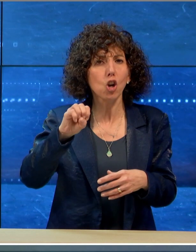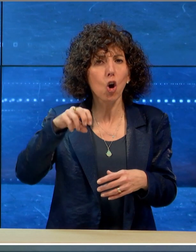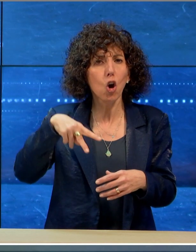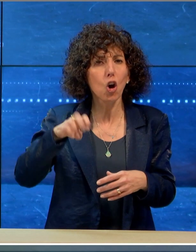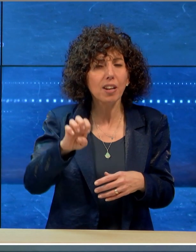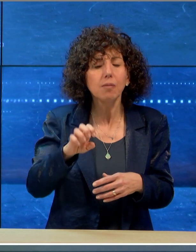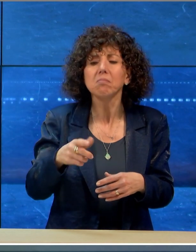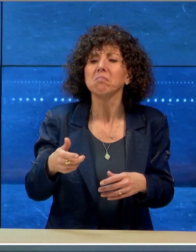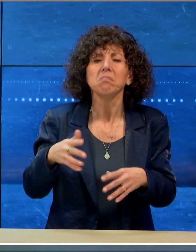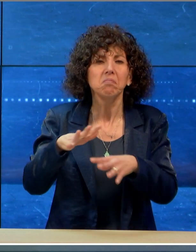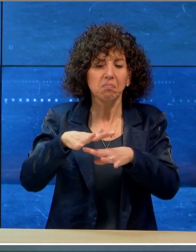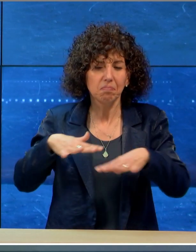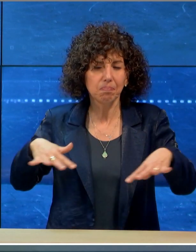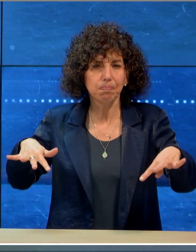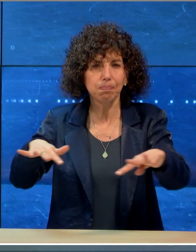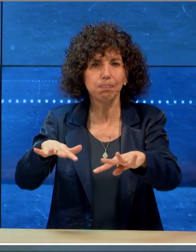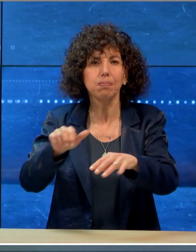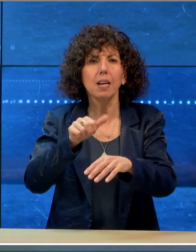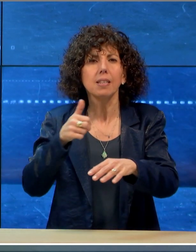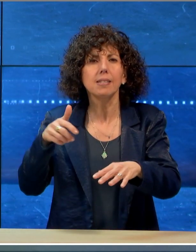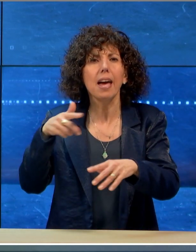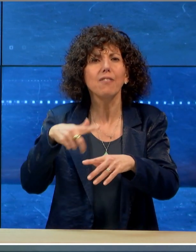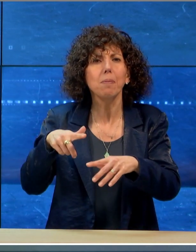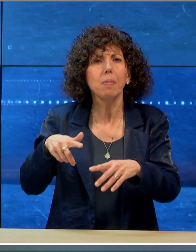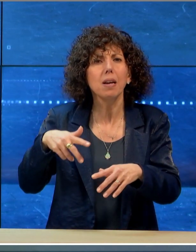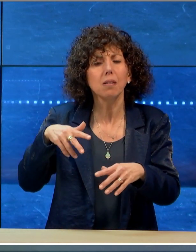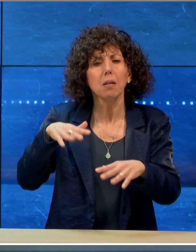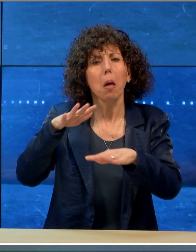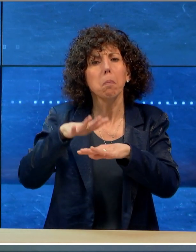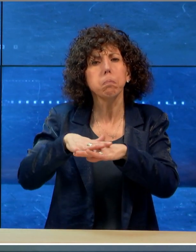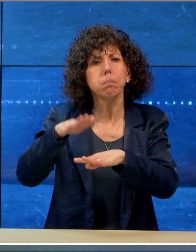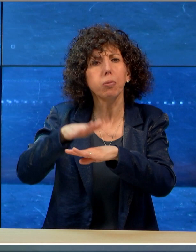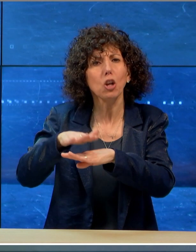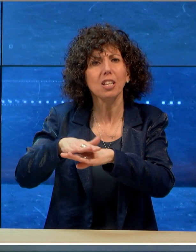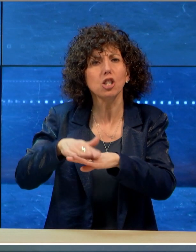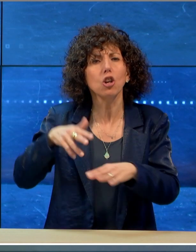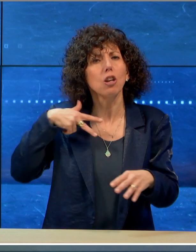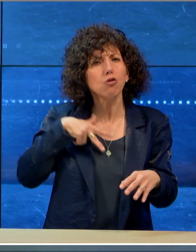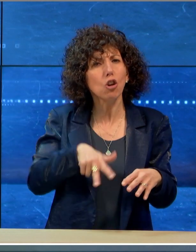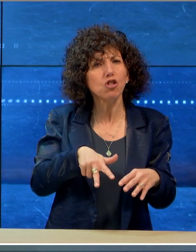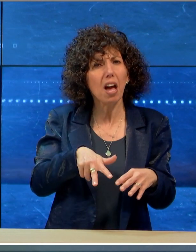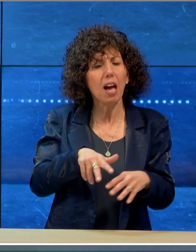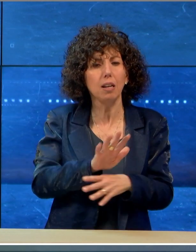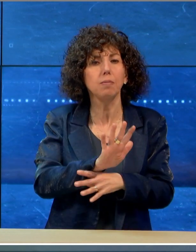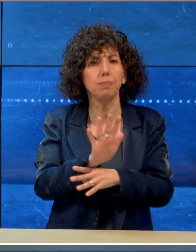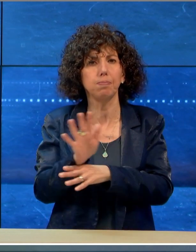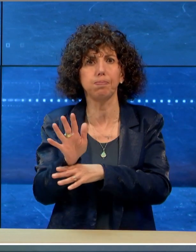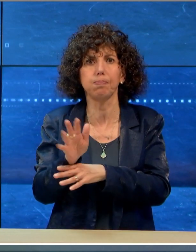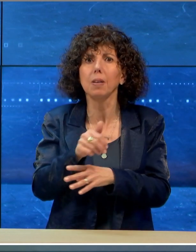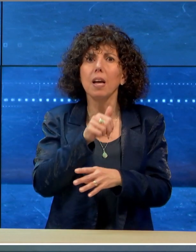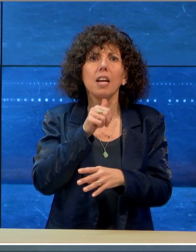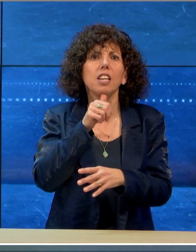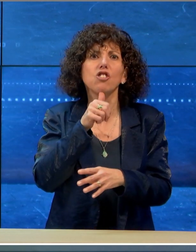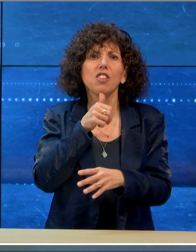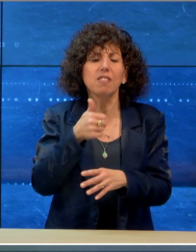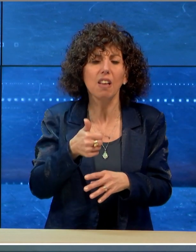una solida rete di protezione sociale che si è dimostrata indispensabile